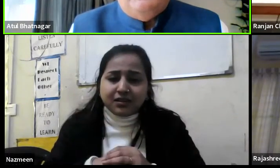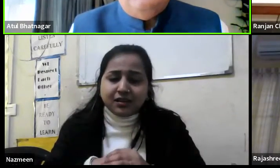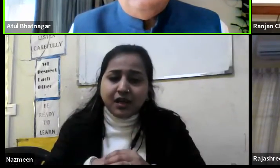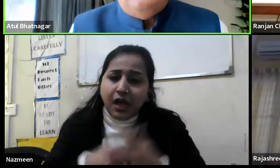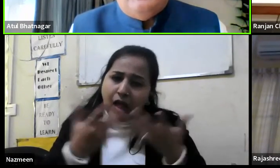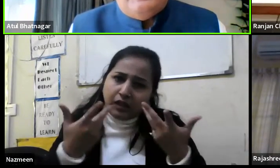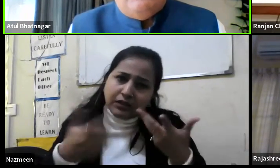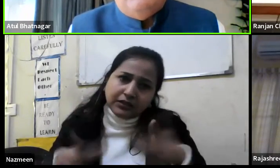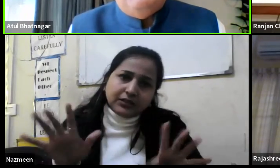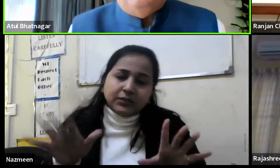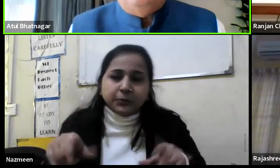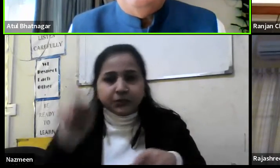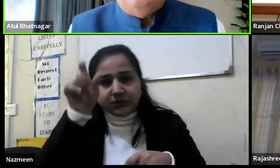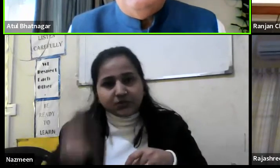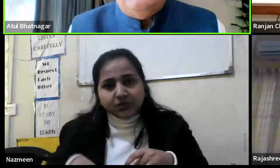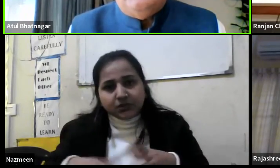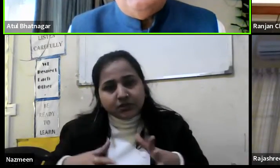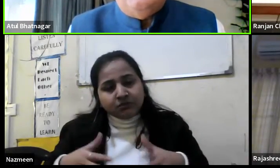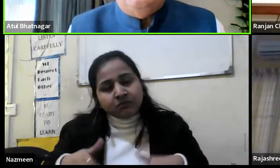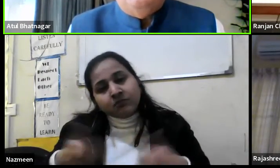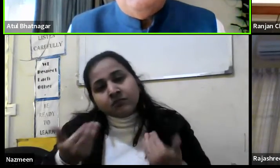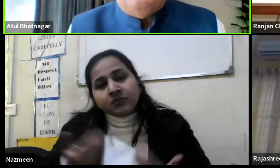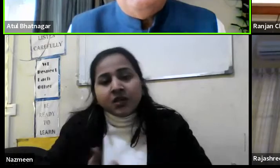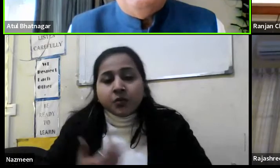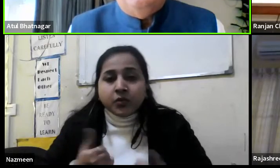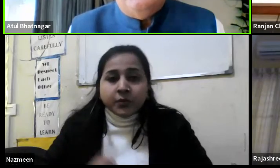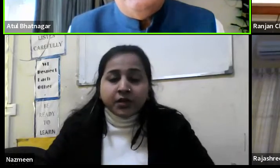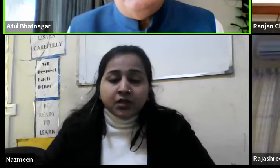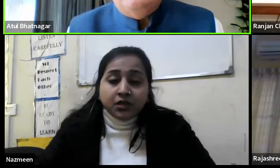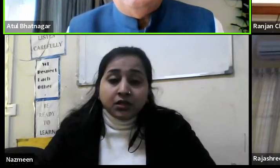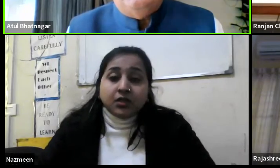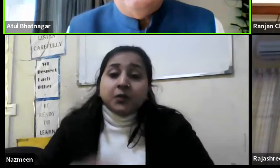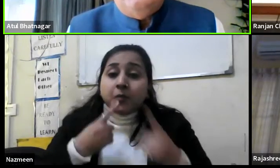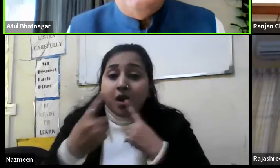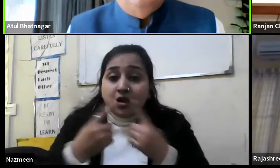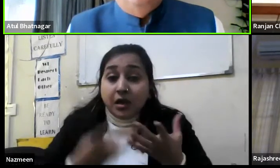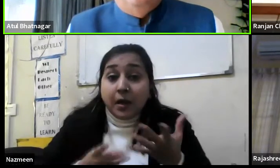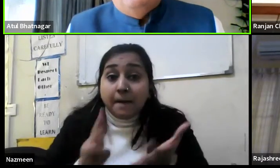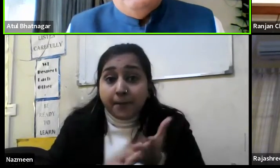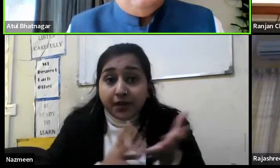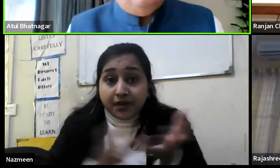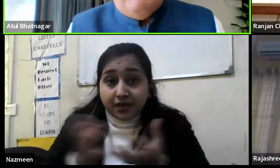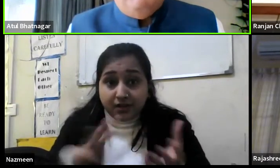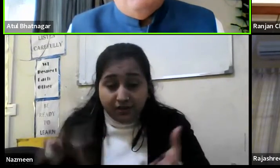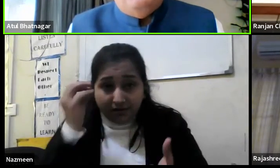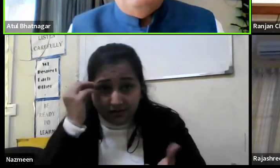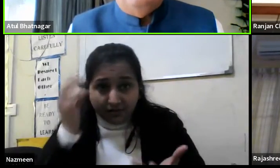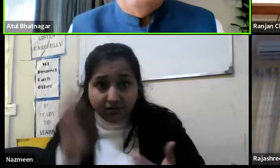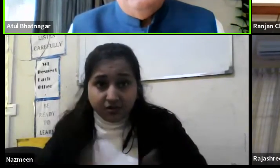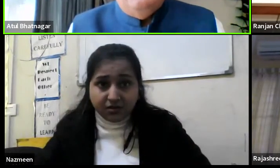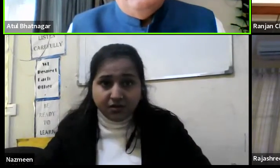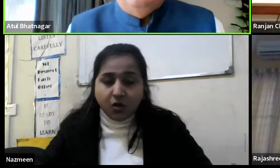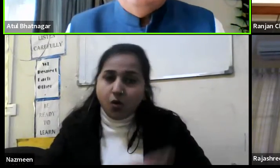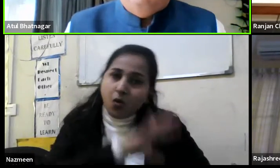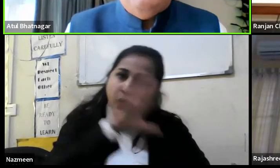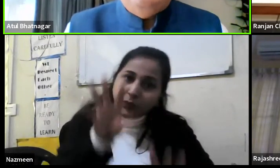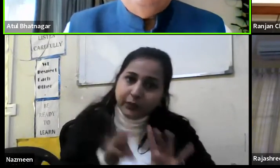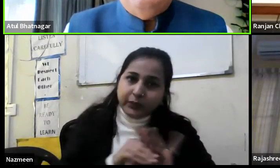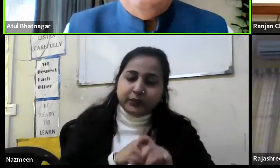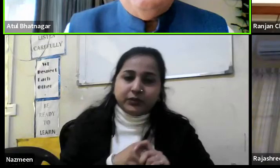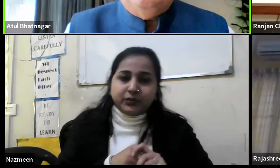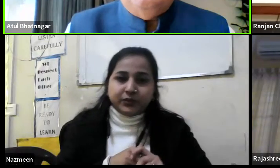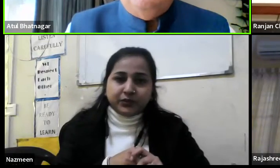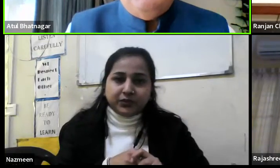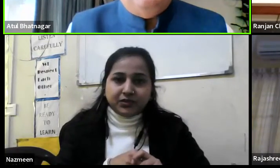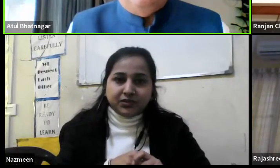कि रंजन जी ने कहा कि थोड़ा फाइनेंशियल एनालिसिस आना चाहिए, थोड़ी मार्केटिंग आनी चाहिए, सेल्स आना चाहिए, एंड अबव ऑल ऑफ दिस एक फायर